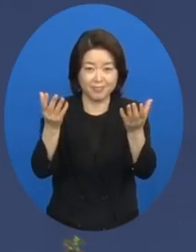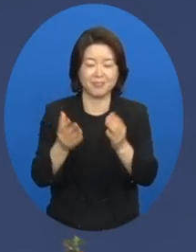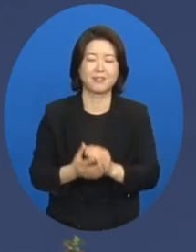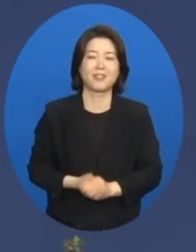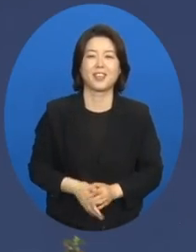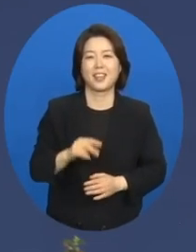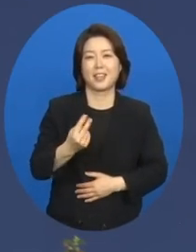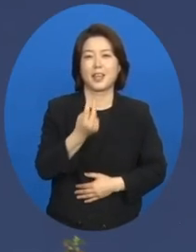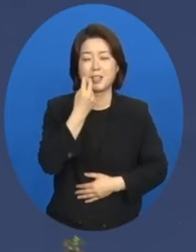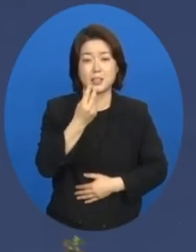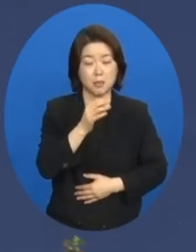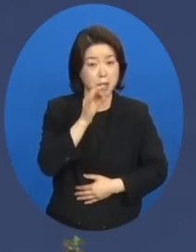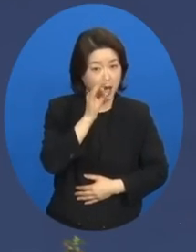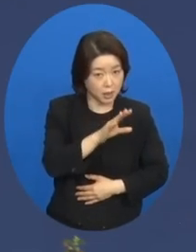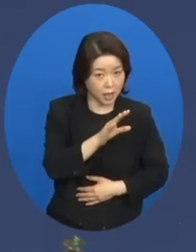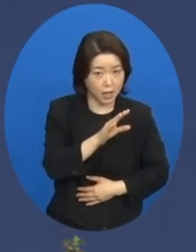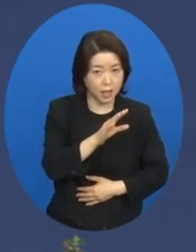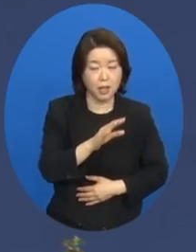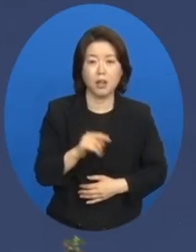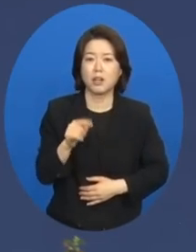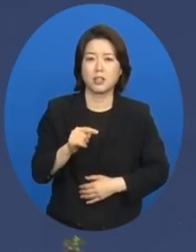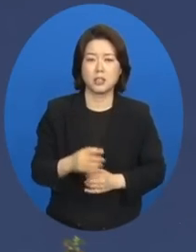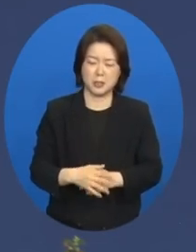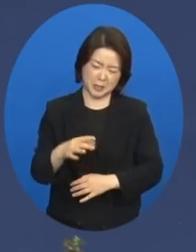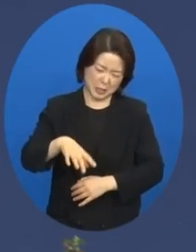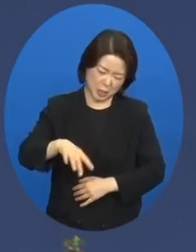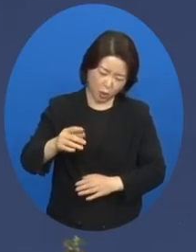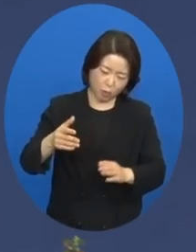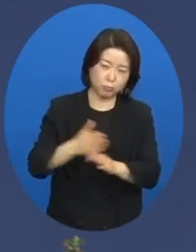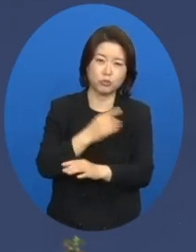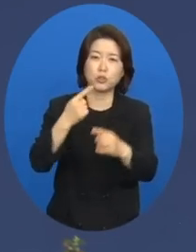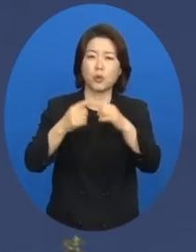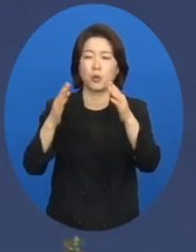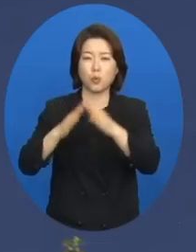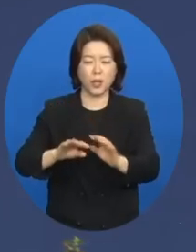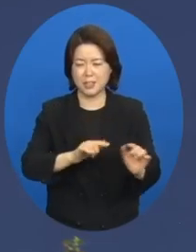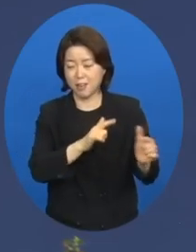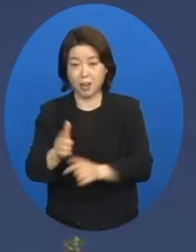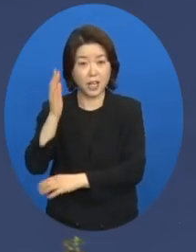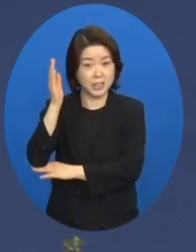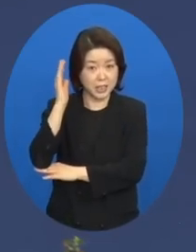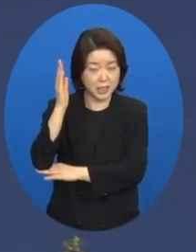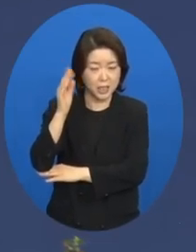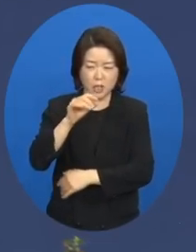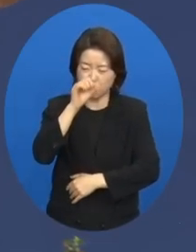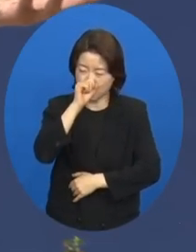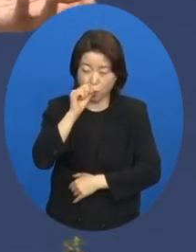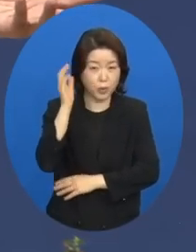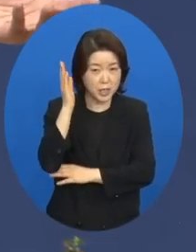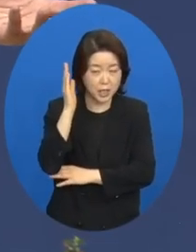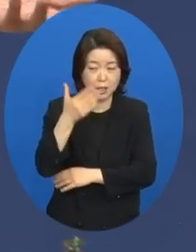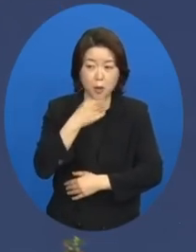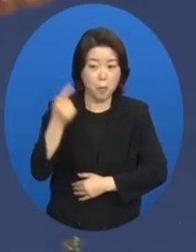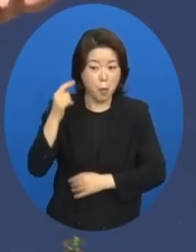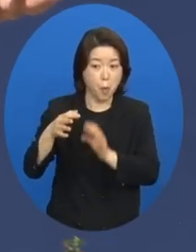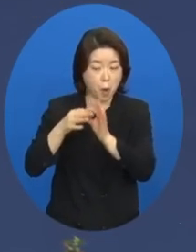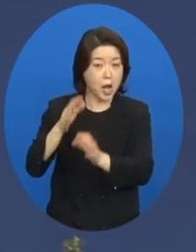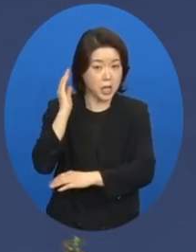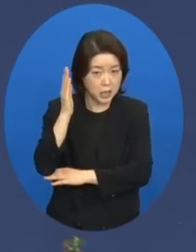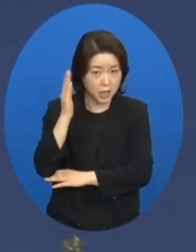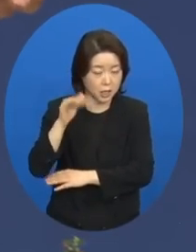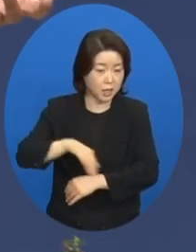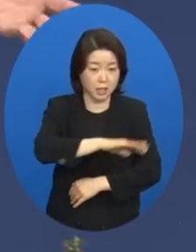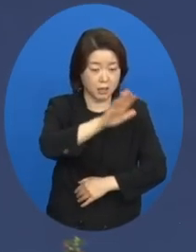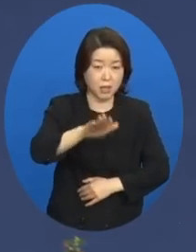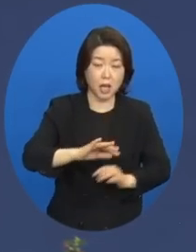이게 생명이 안 되면요 이건 당초에 교회에서 하는 모든 얘기 그 좋은 얘기 복음에 관한 얘기는요 전부 다